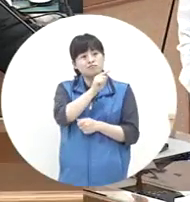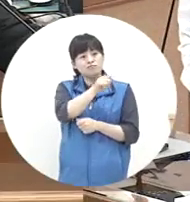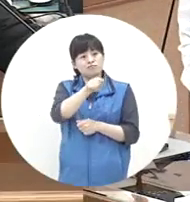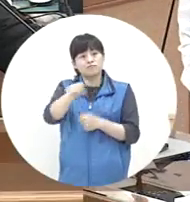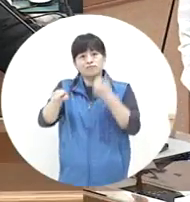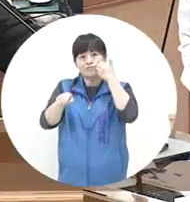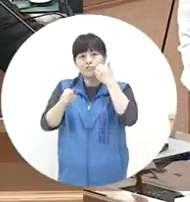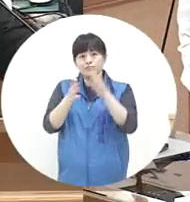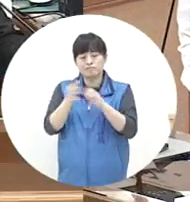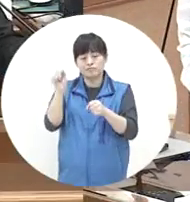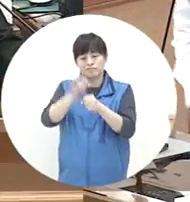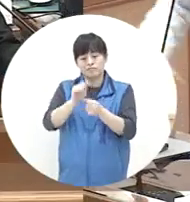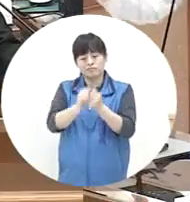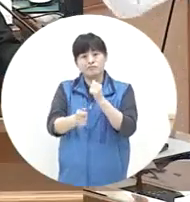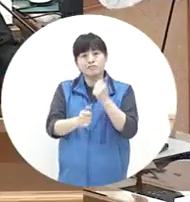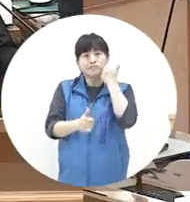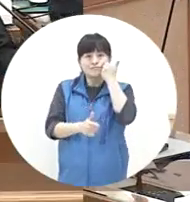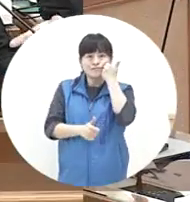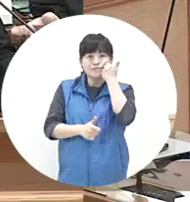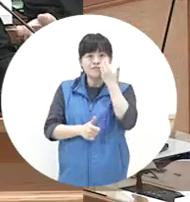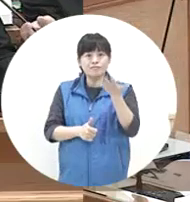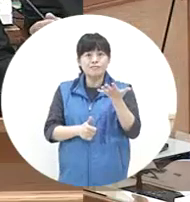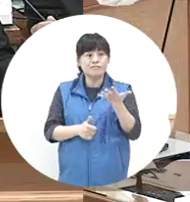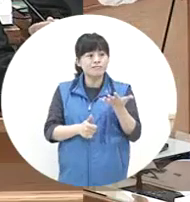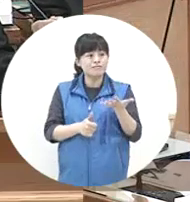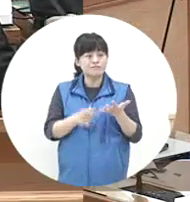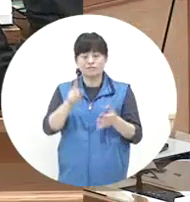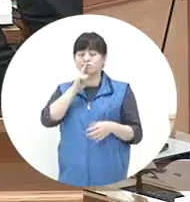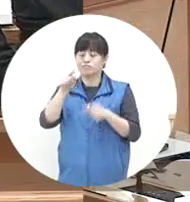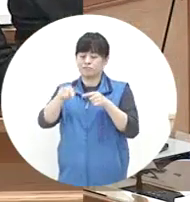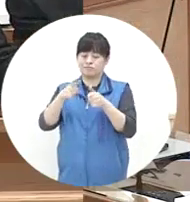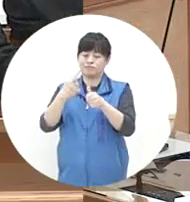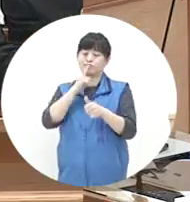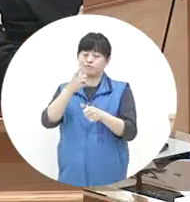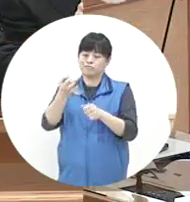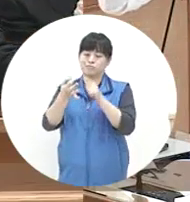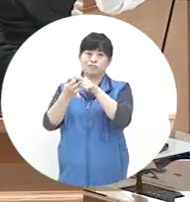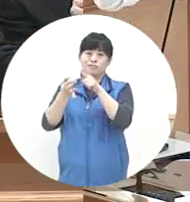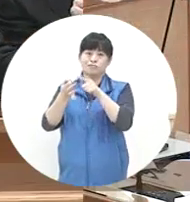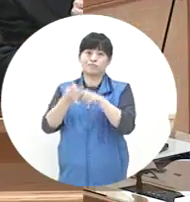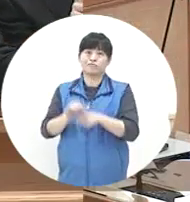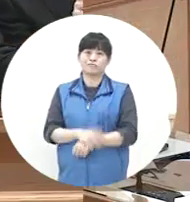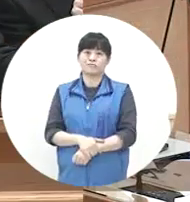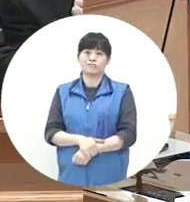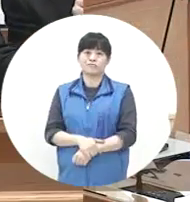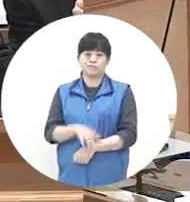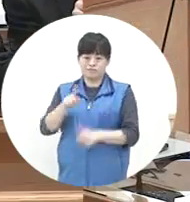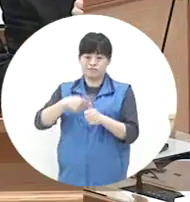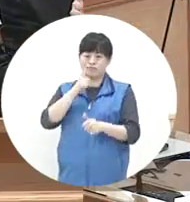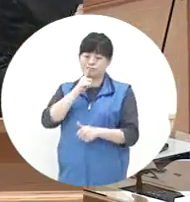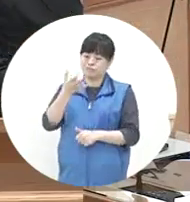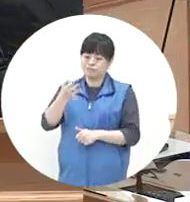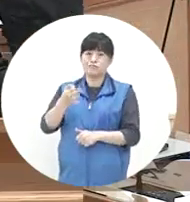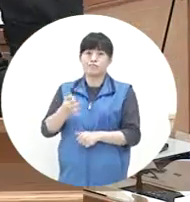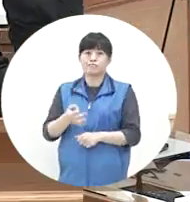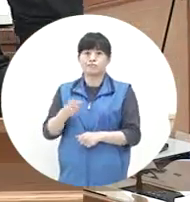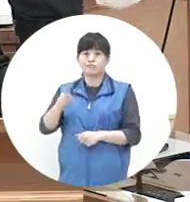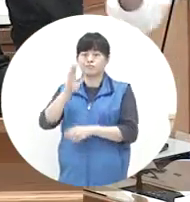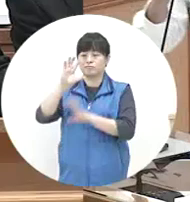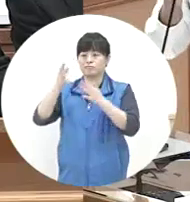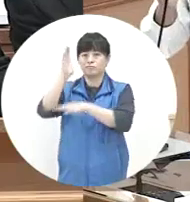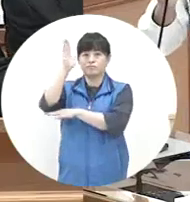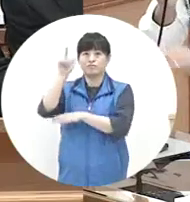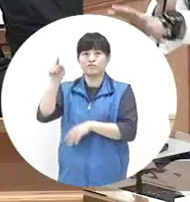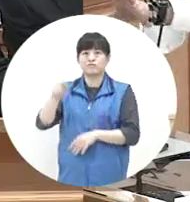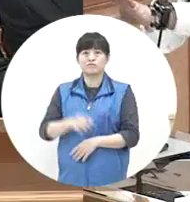收？对啊，你先讲裁员嘛，我们先讲裁员。哎， 这 局长， 这我跟 先讲裁员，因为这是属于国政的。 其实这一个，